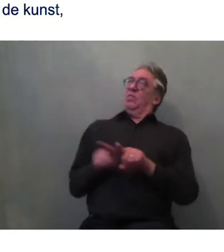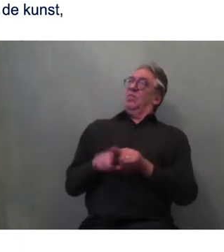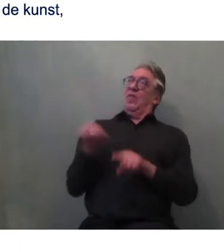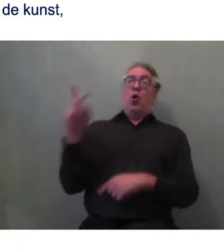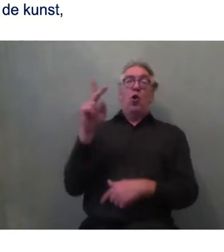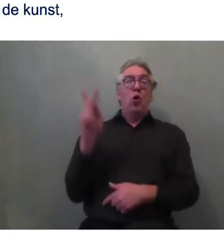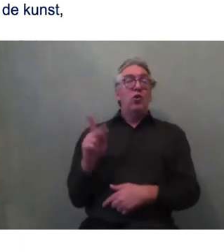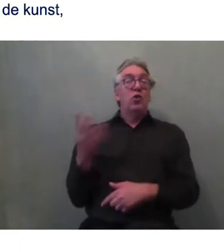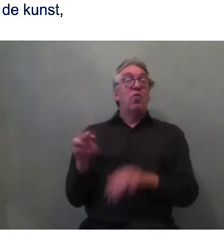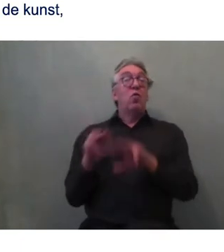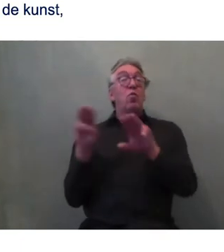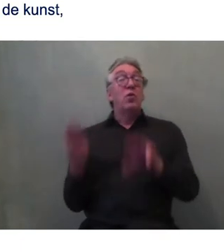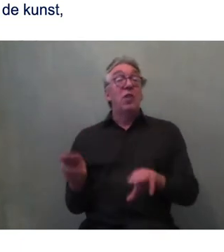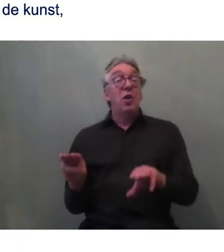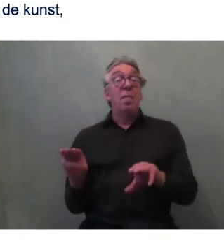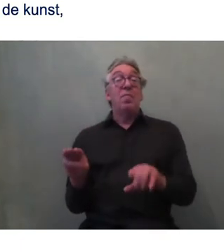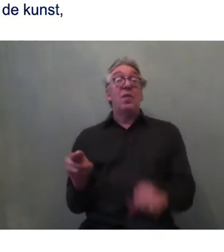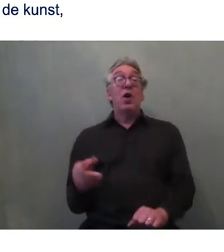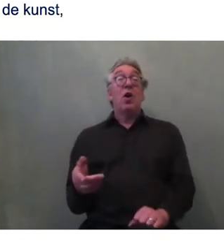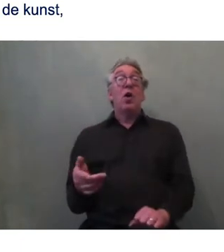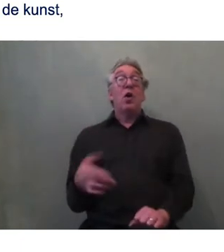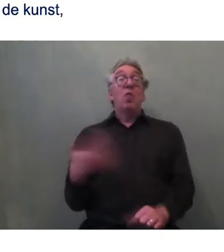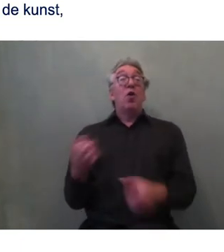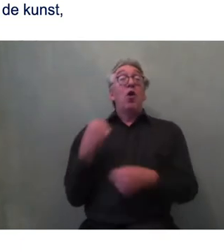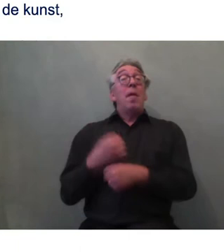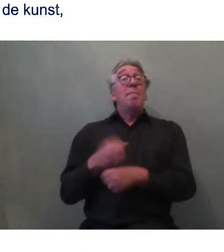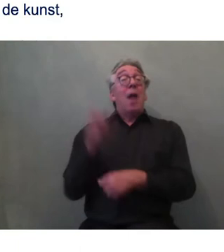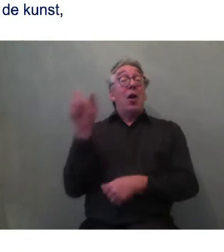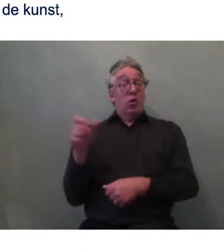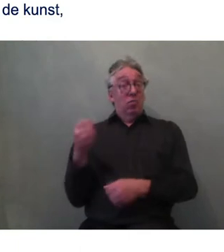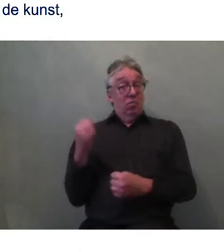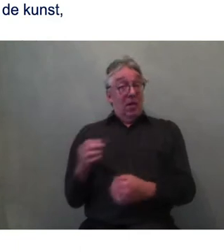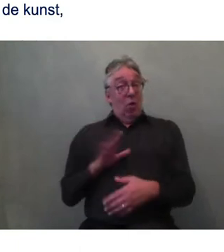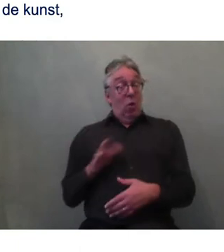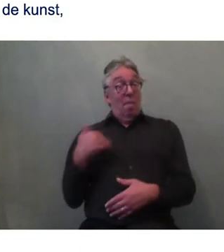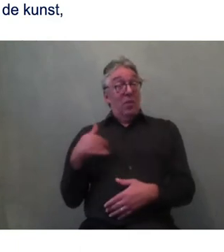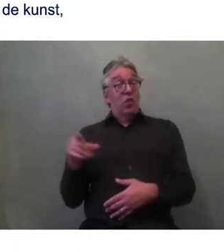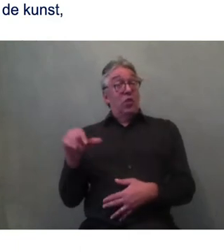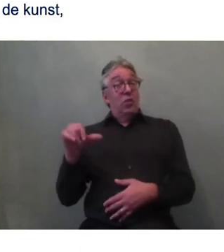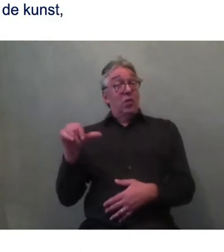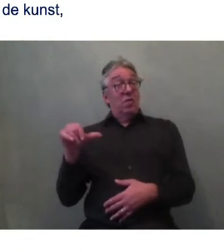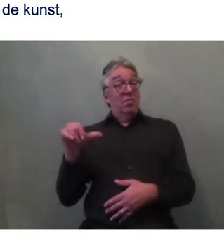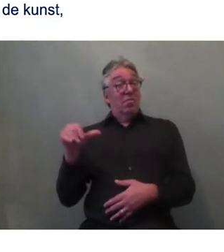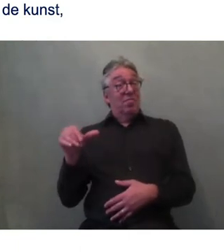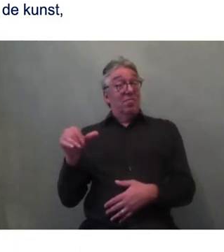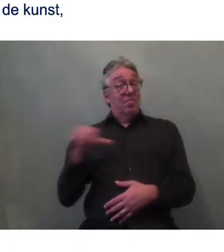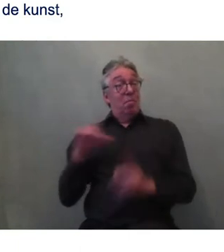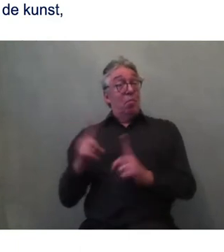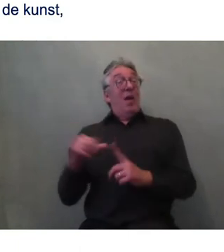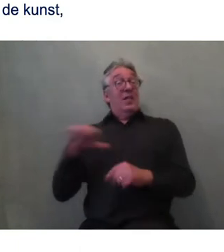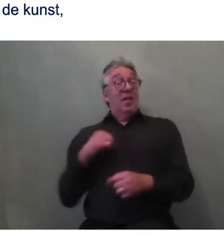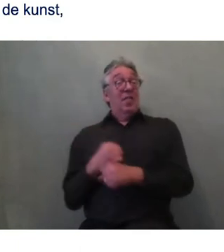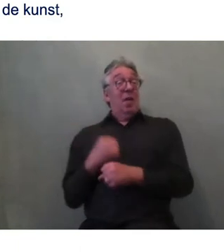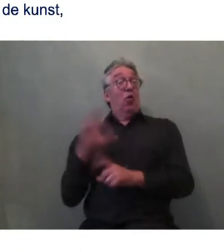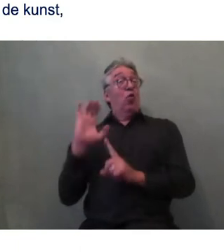Maar bijvoorbeeld ook in de makers, dat er ook makers zijn met een beperking. En ook in het personeel. Het is belangrijk om in gesprek te